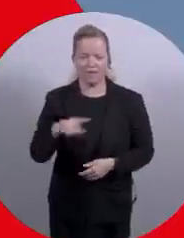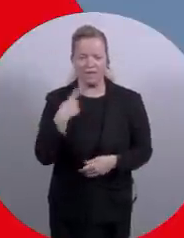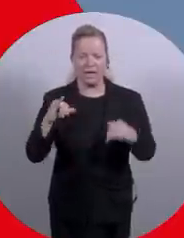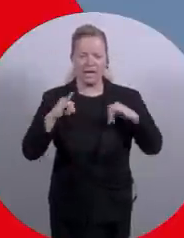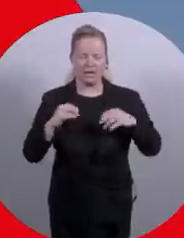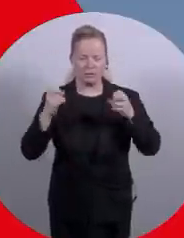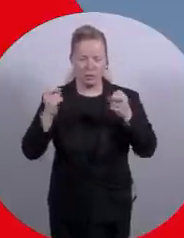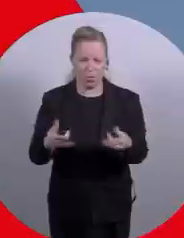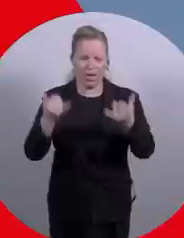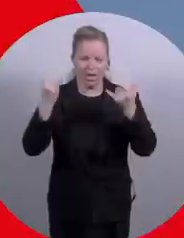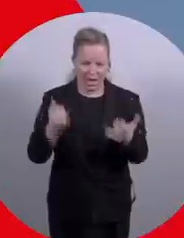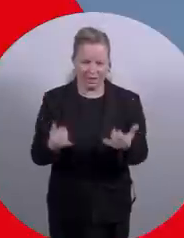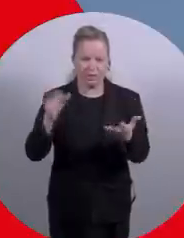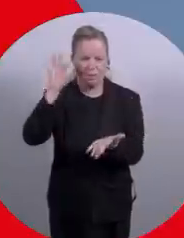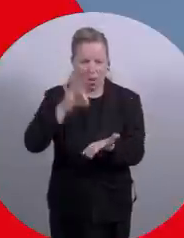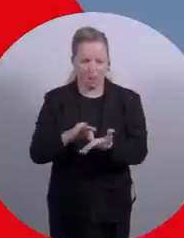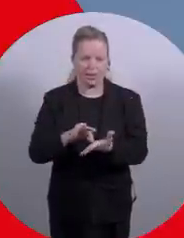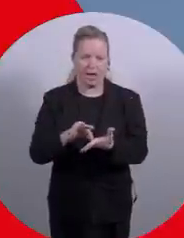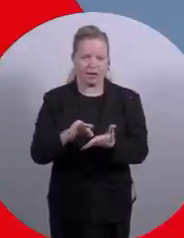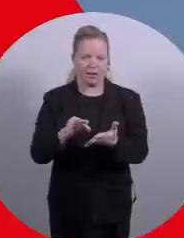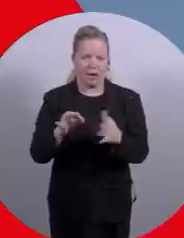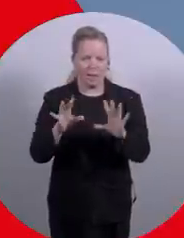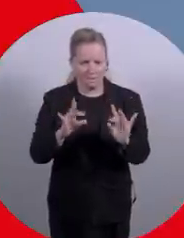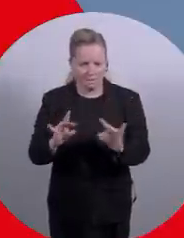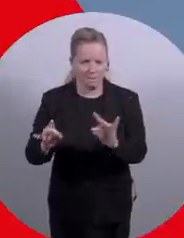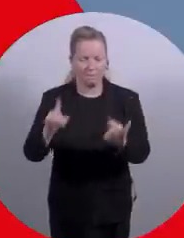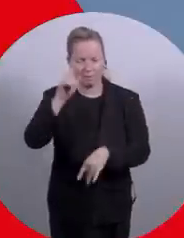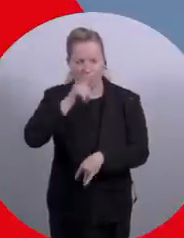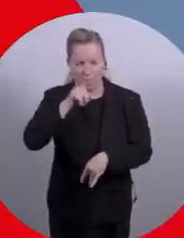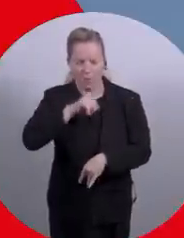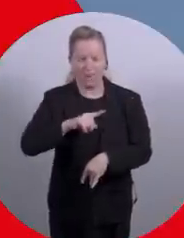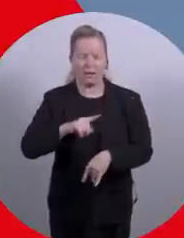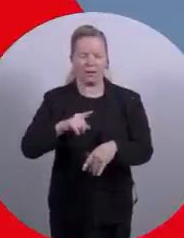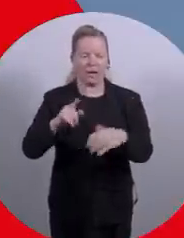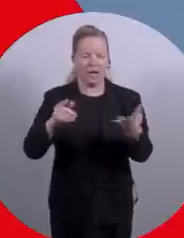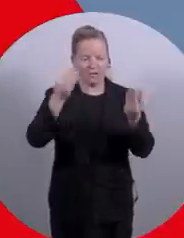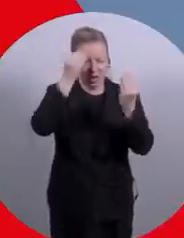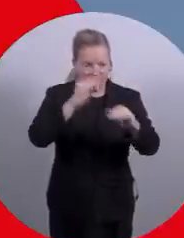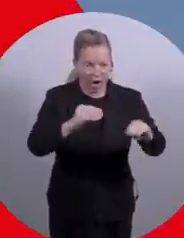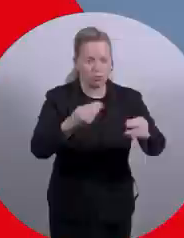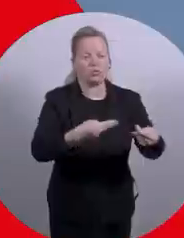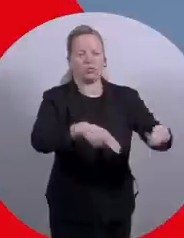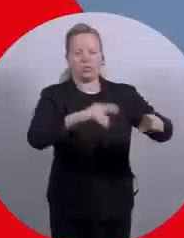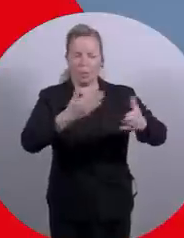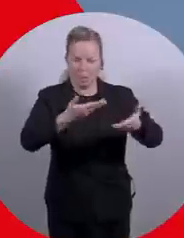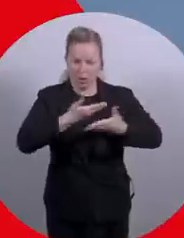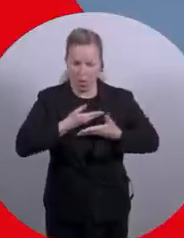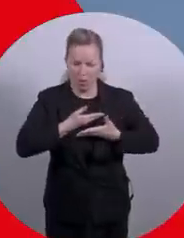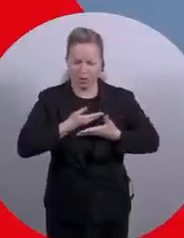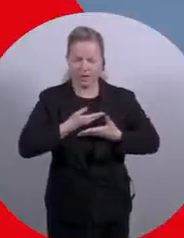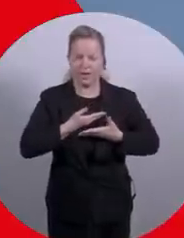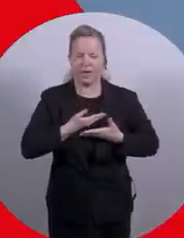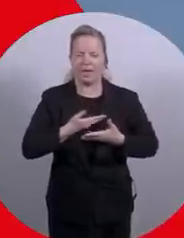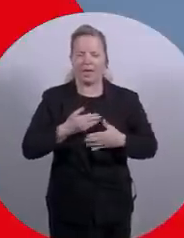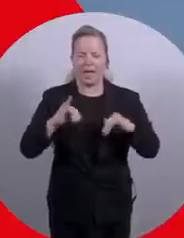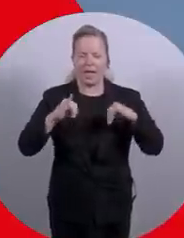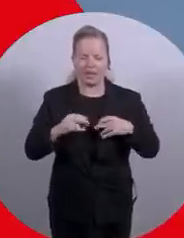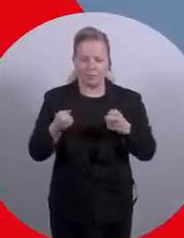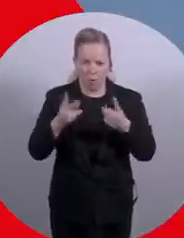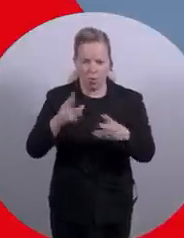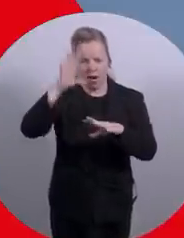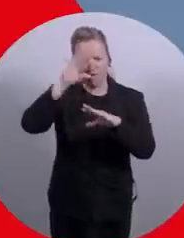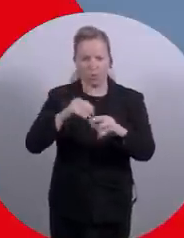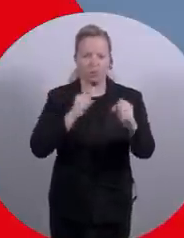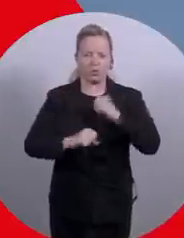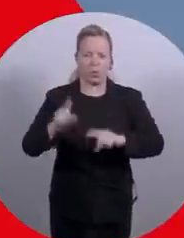sind zur Zeit dabei mühsam in den letzten Jahren wieder Vertrauen zurückzugewinnen wir haben in Innsbruck den wohnungsnotstand ausgerufen wir versuchen